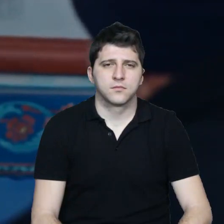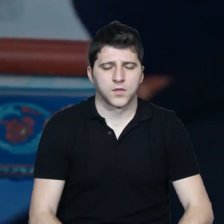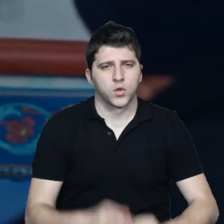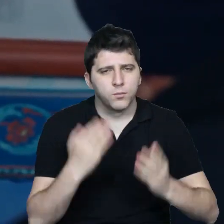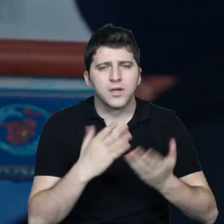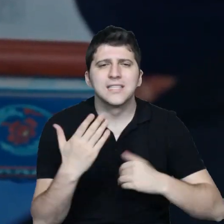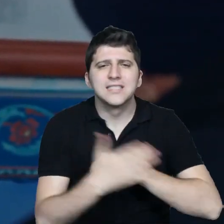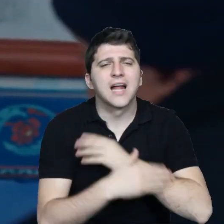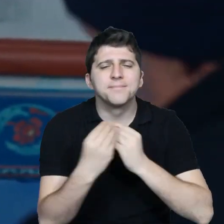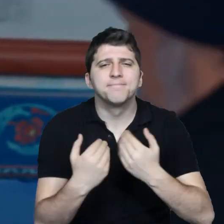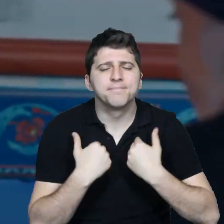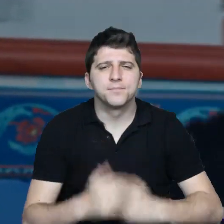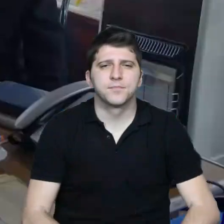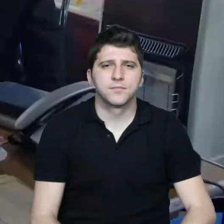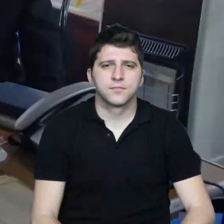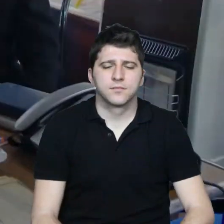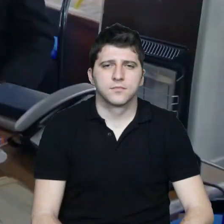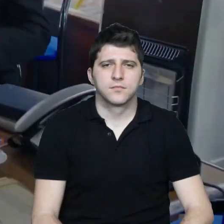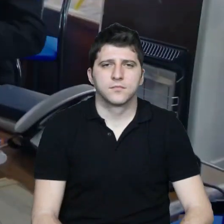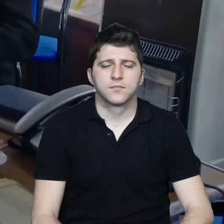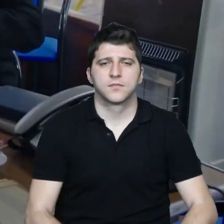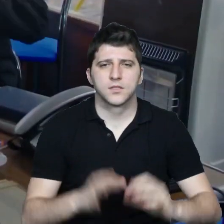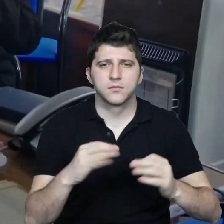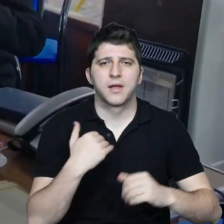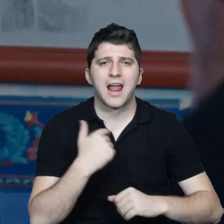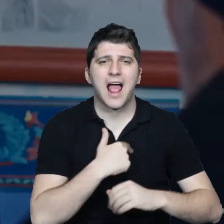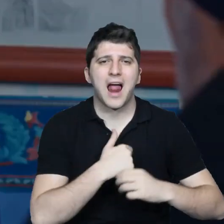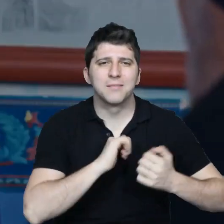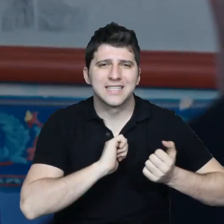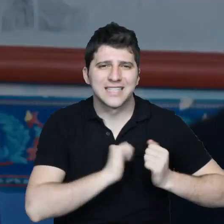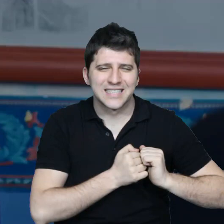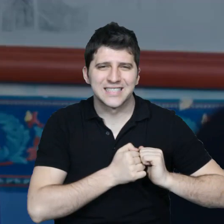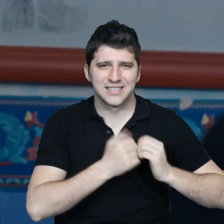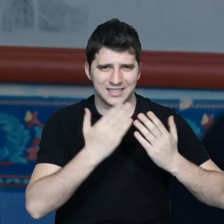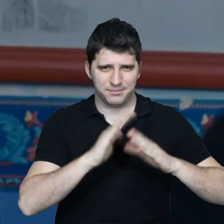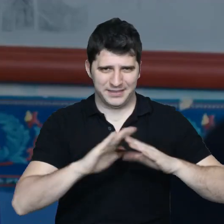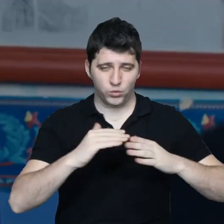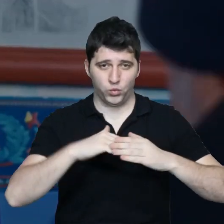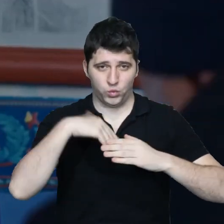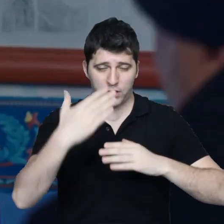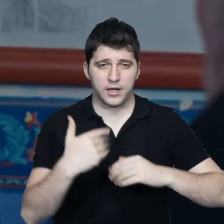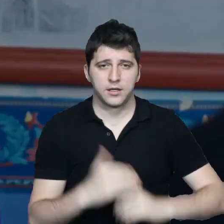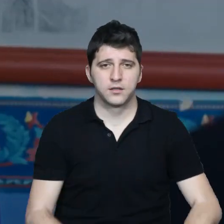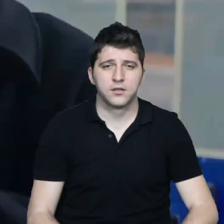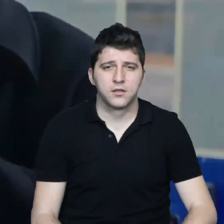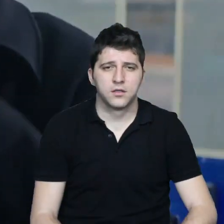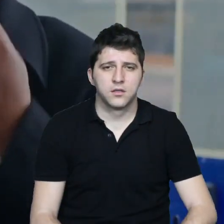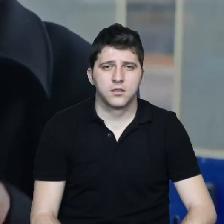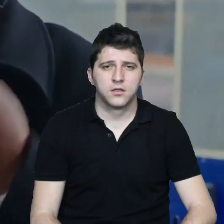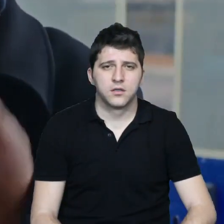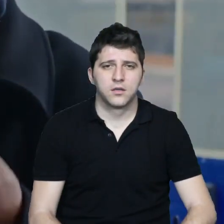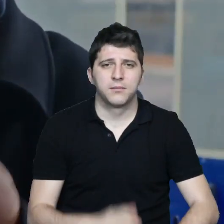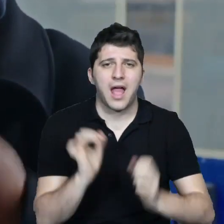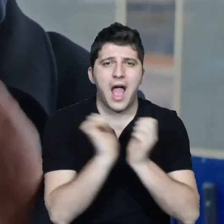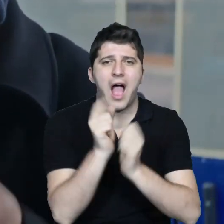Buyurun, nasıl yardımcı olabilirim? Şimdi ben kalp krizi geçirdikten sonra büyükçe bir